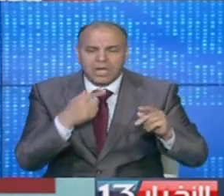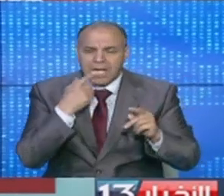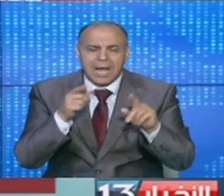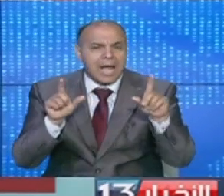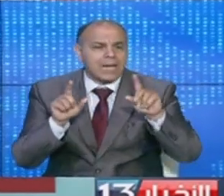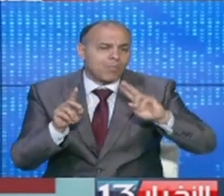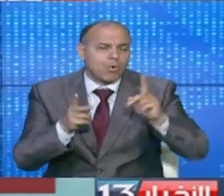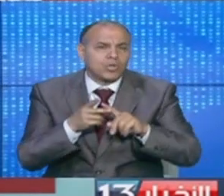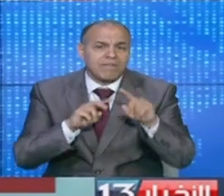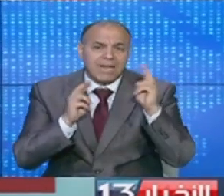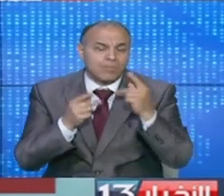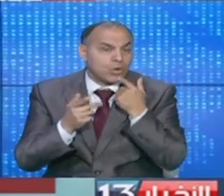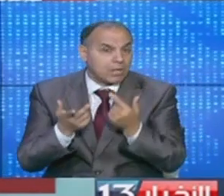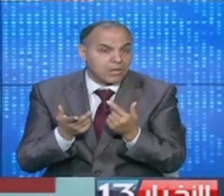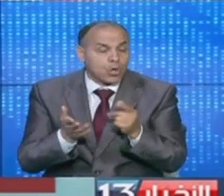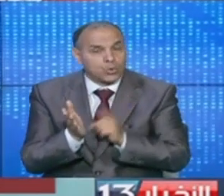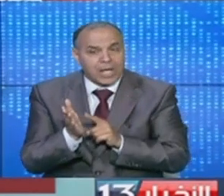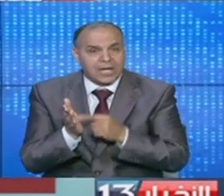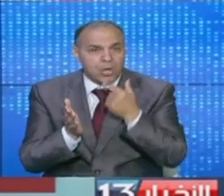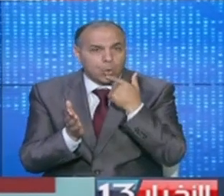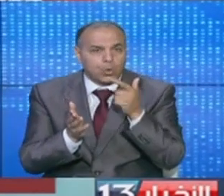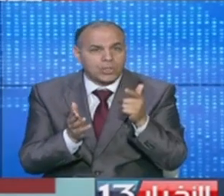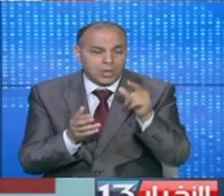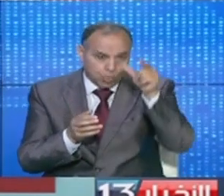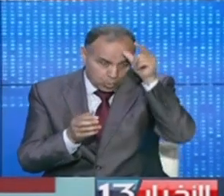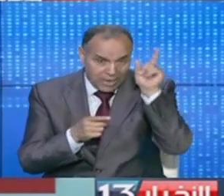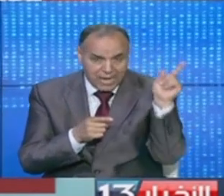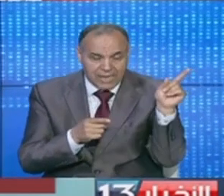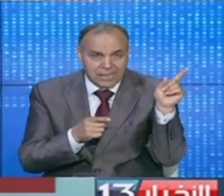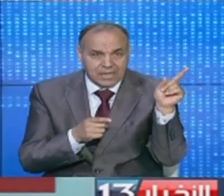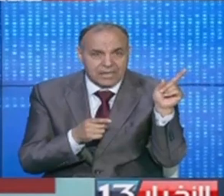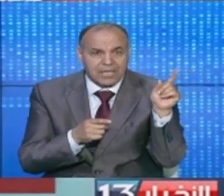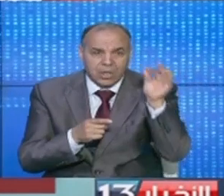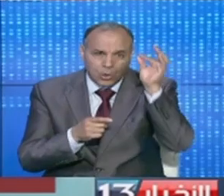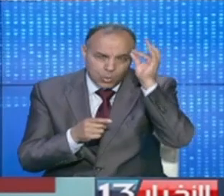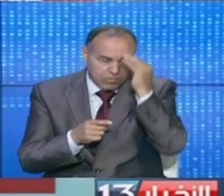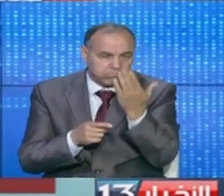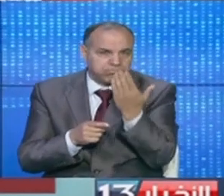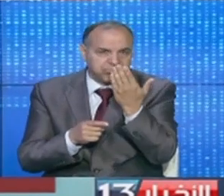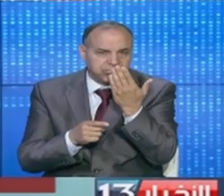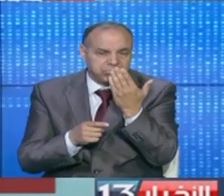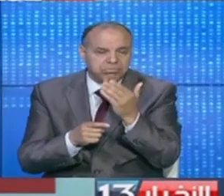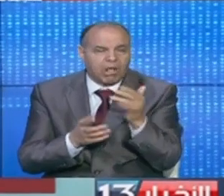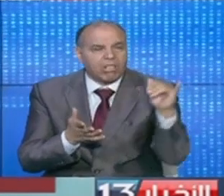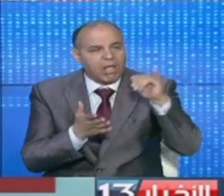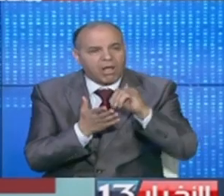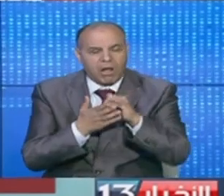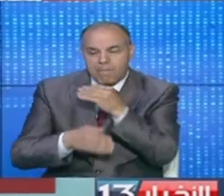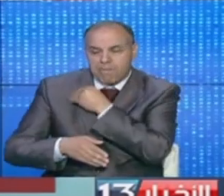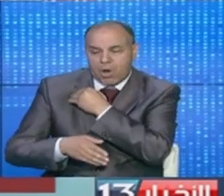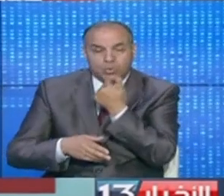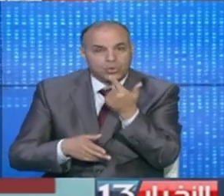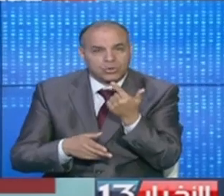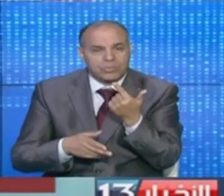وسائل اعلام من دوليه تؤكد ان الجانب التركي وضع السلطات التونسيه امام الامر الواقع بما